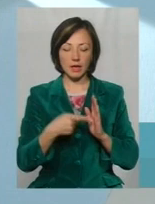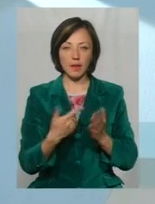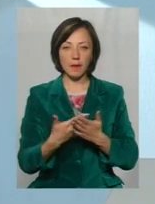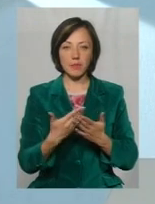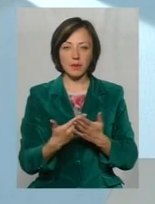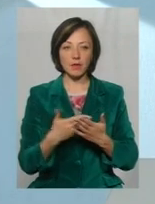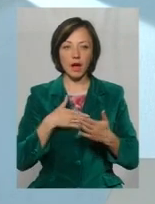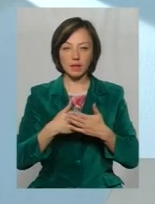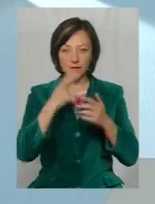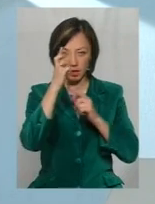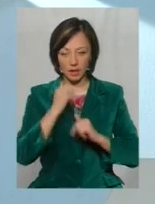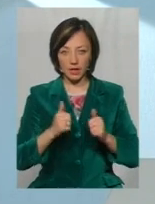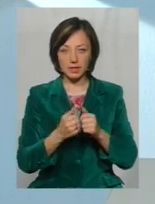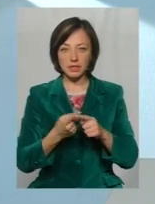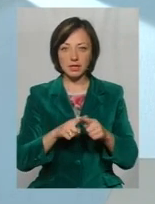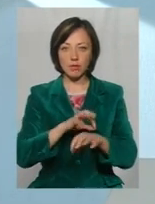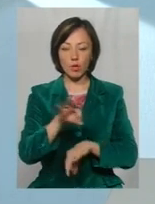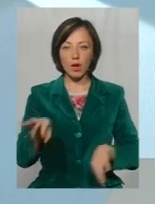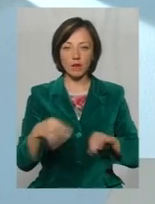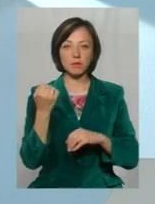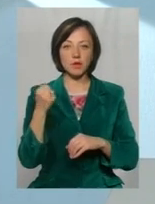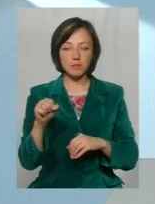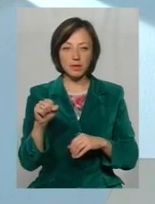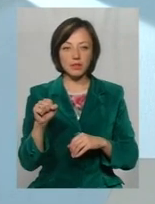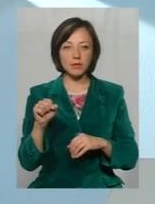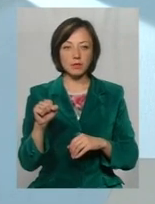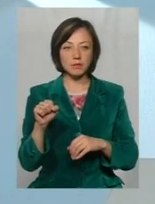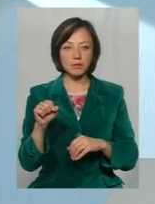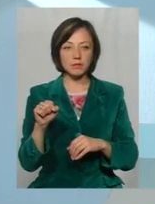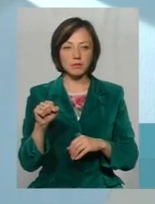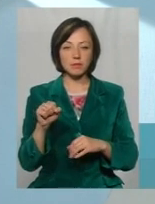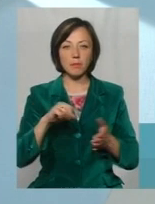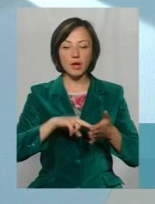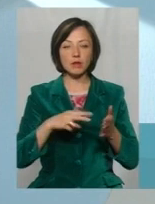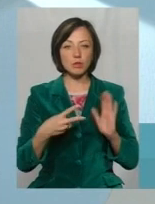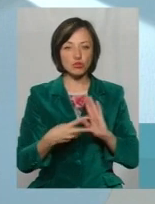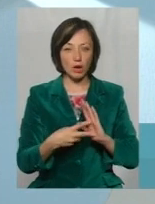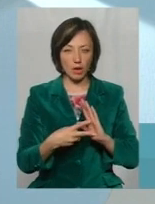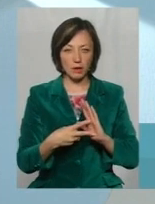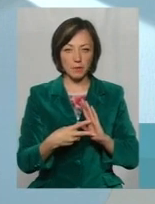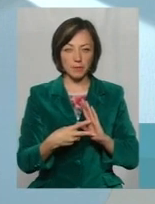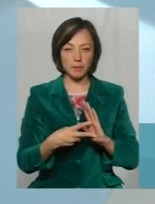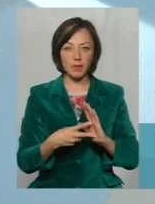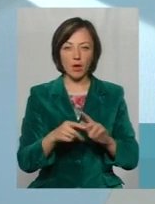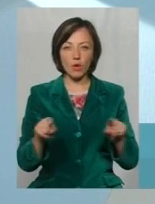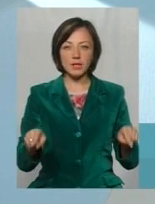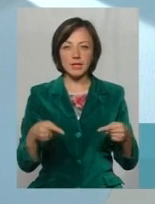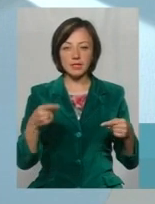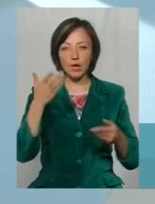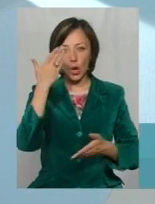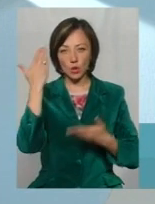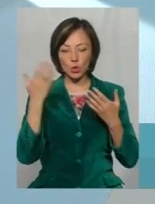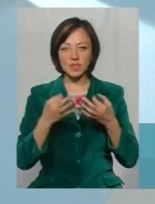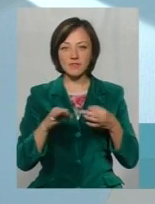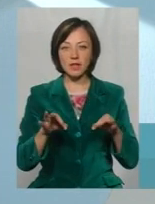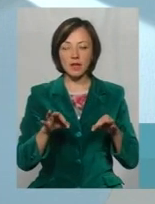«Активна країна». В цьому році цей проект знов переміг. Це проект, який передбачає організацію дозвілля